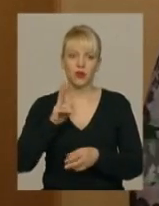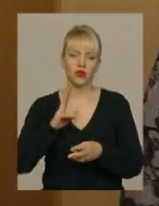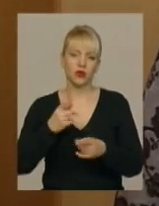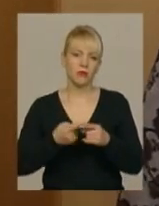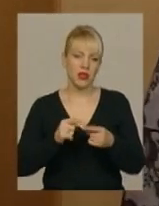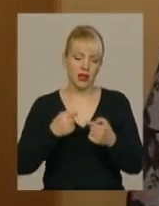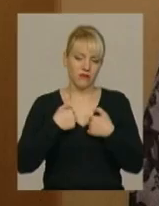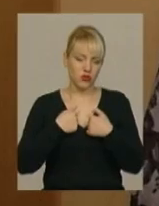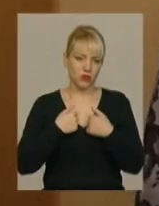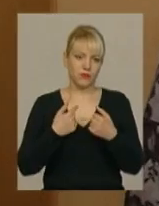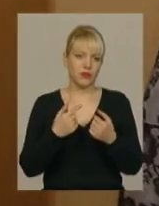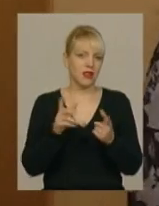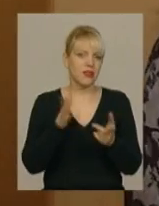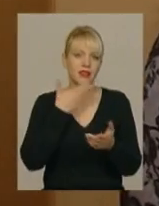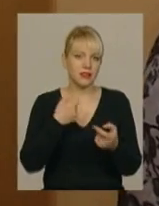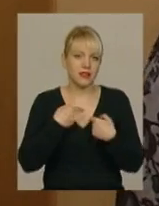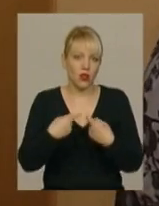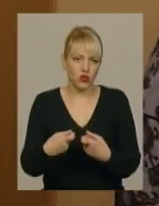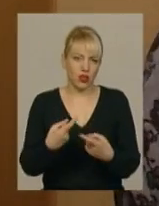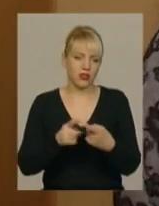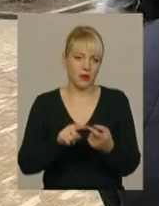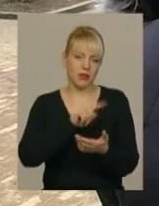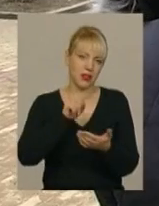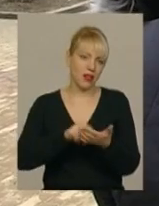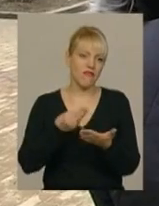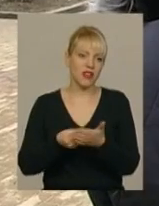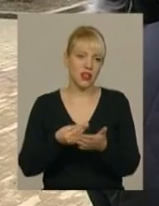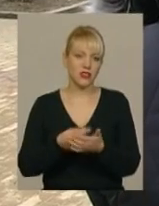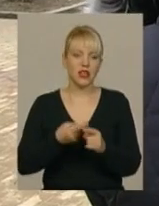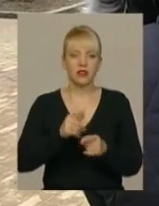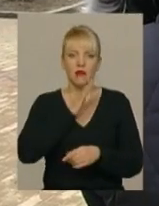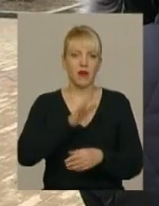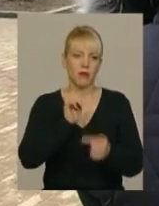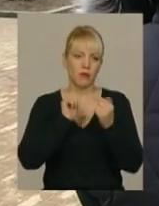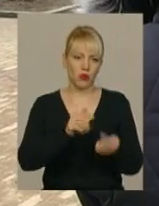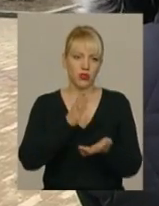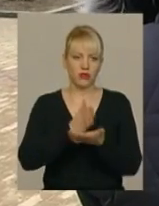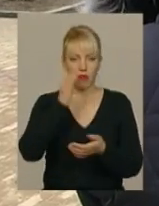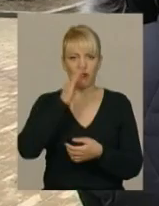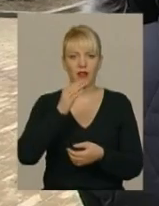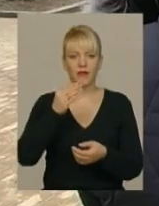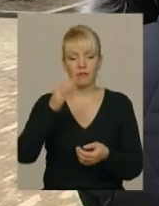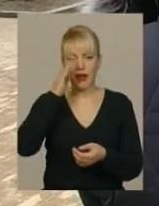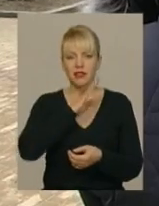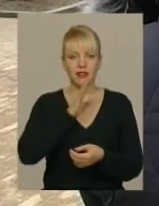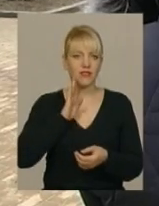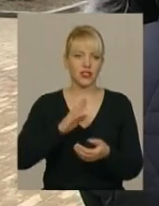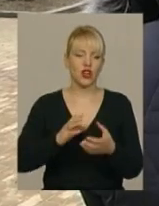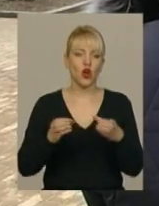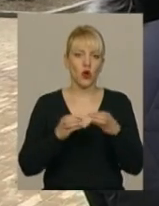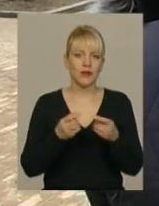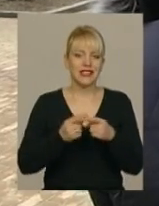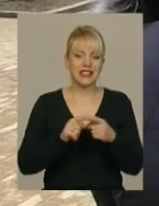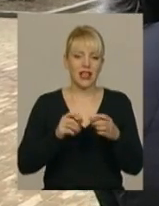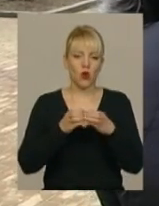цьому не залучають до таких питань фінансових. Ця мама проти існування батьківських комітетів, бо, каже, саме цей орган